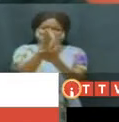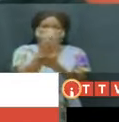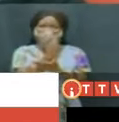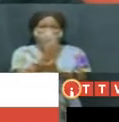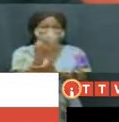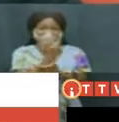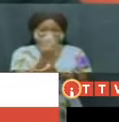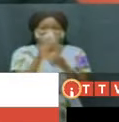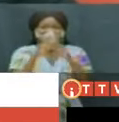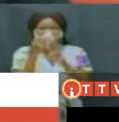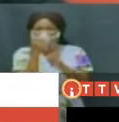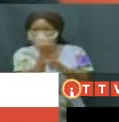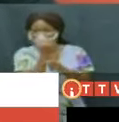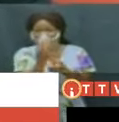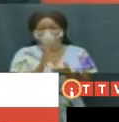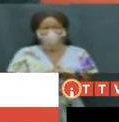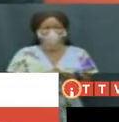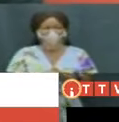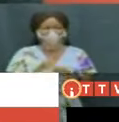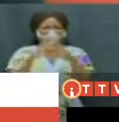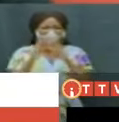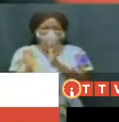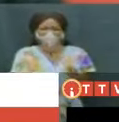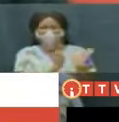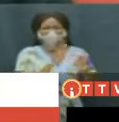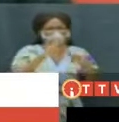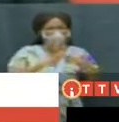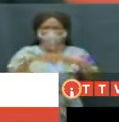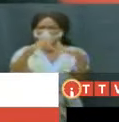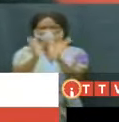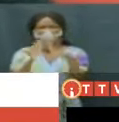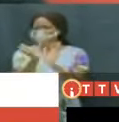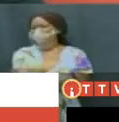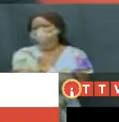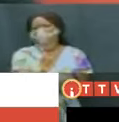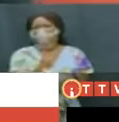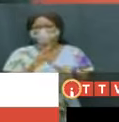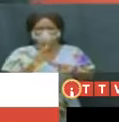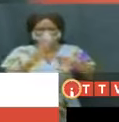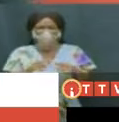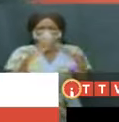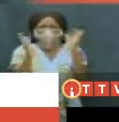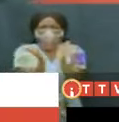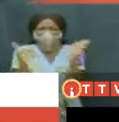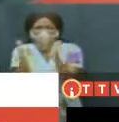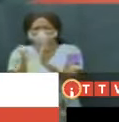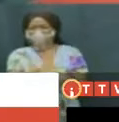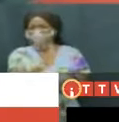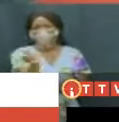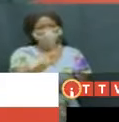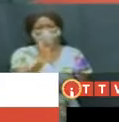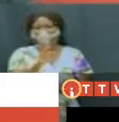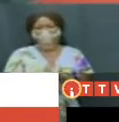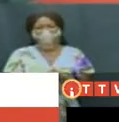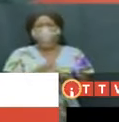tipewe kumakhala mmagulu, osakhala mmagulu kwambiri ya kuthithikizana iyayi zimene